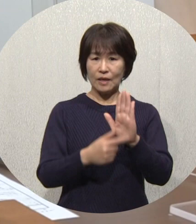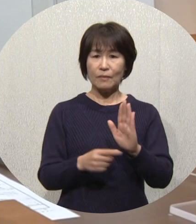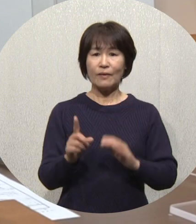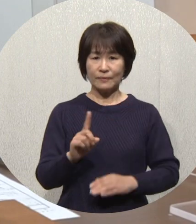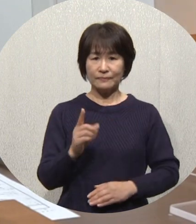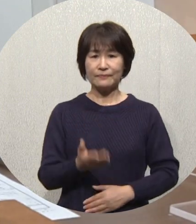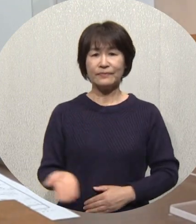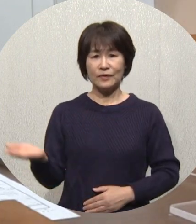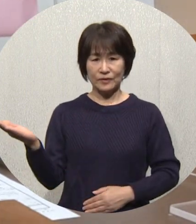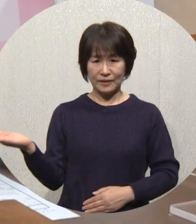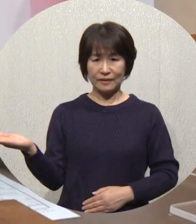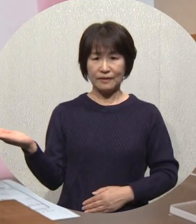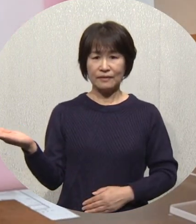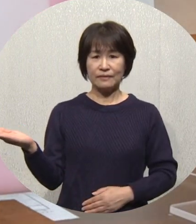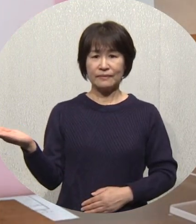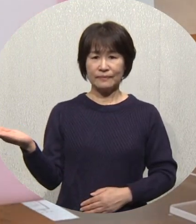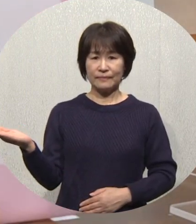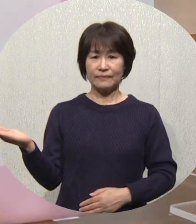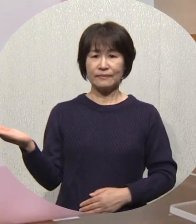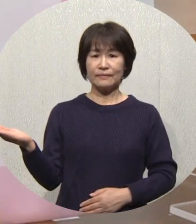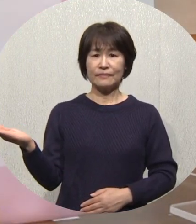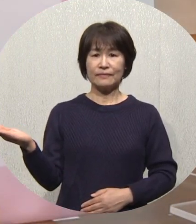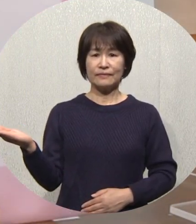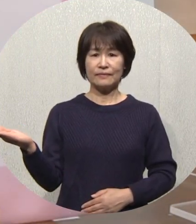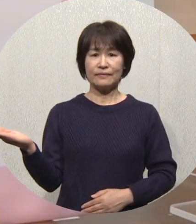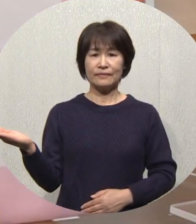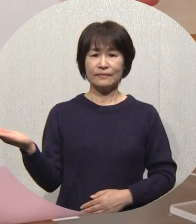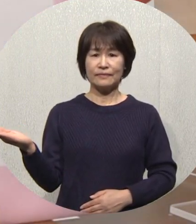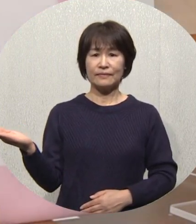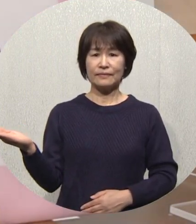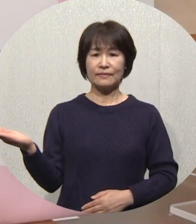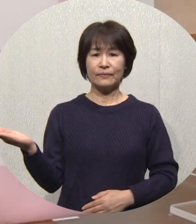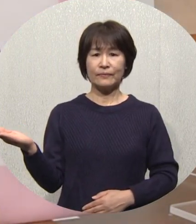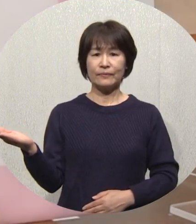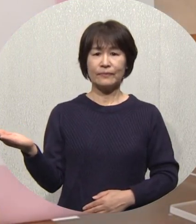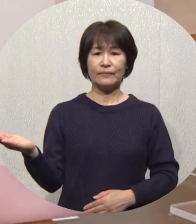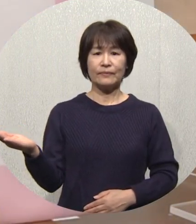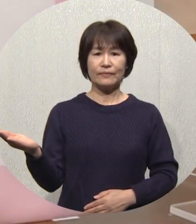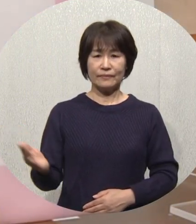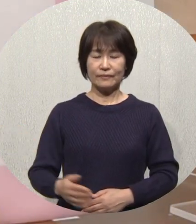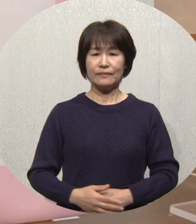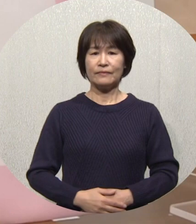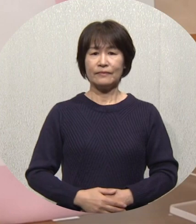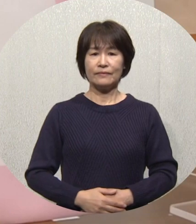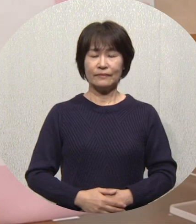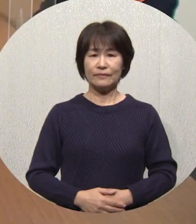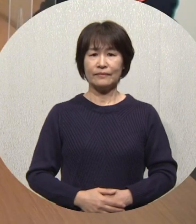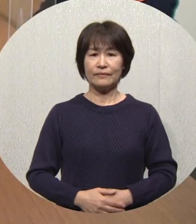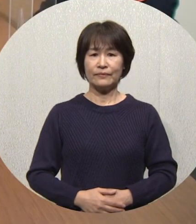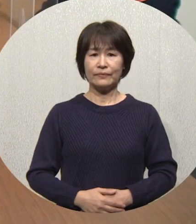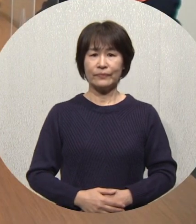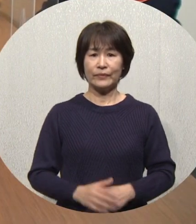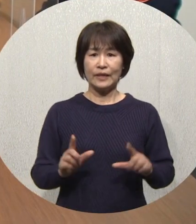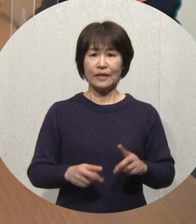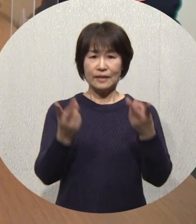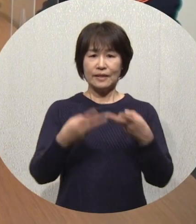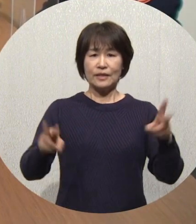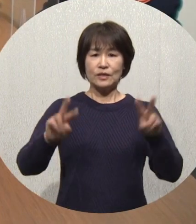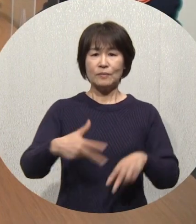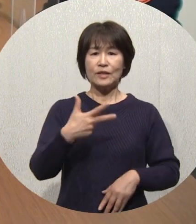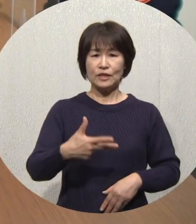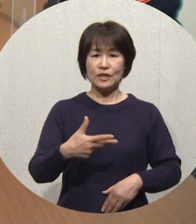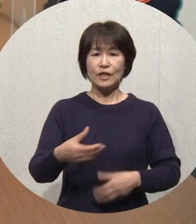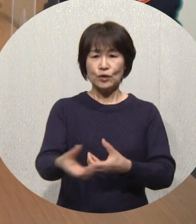回のテーマはこちらです。年末年始は特に火災に気をつけましょう。スタジオには